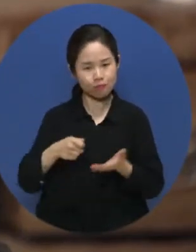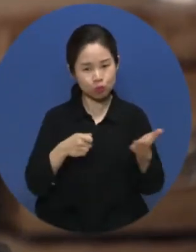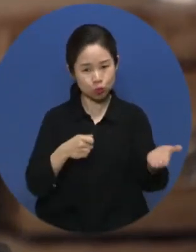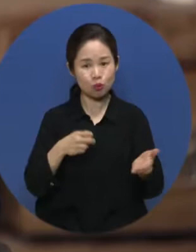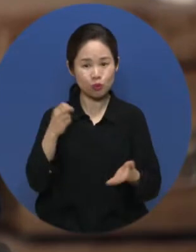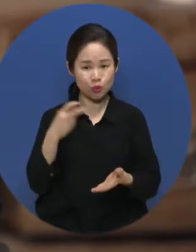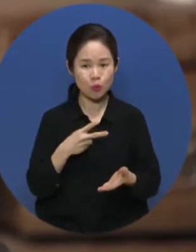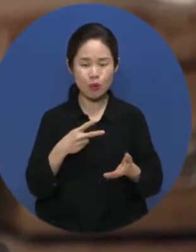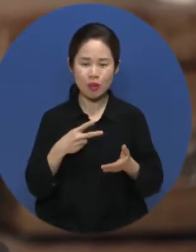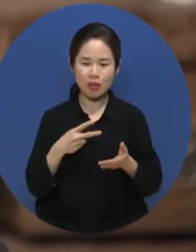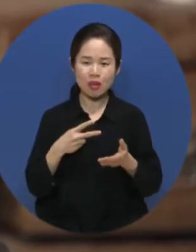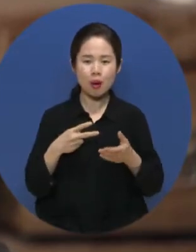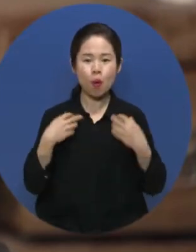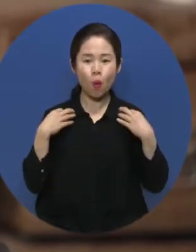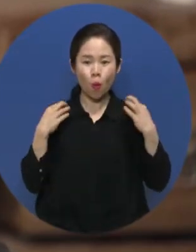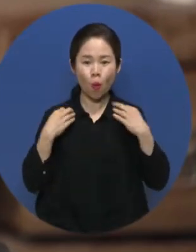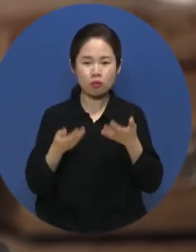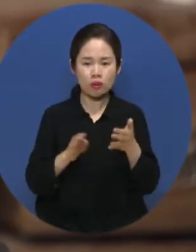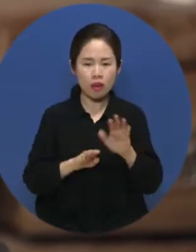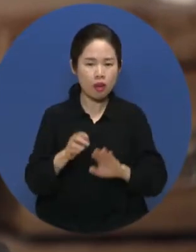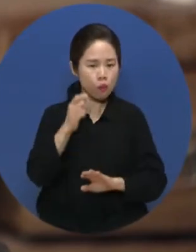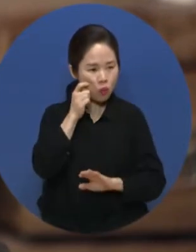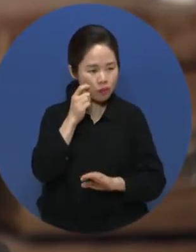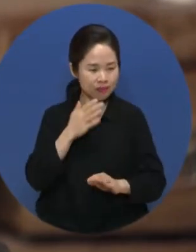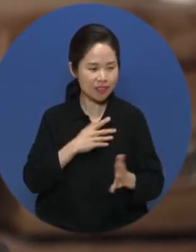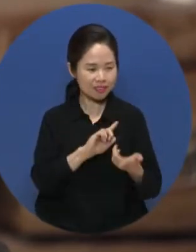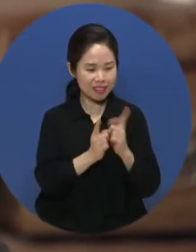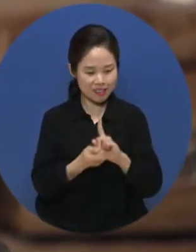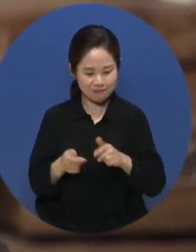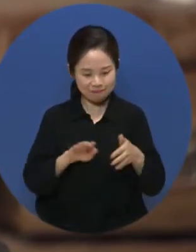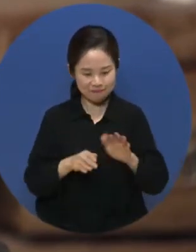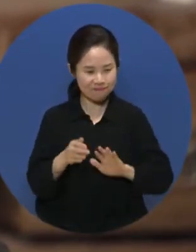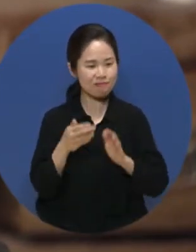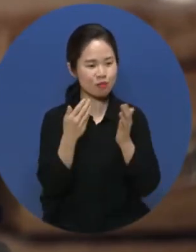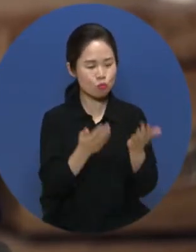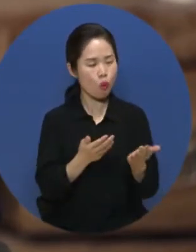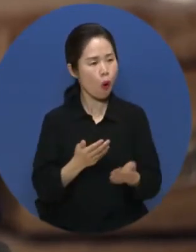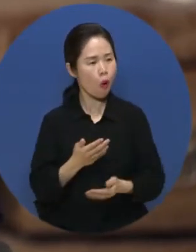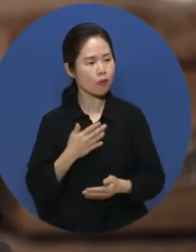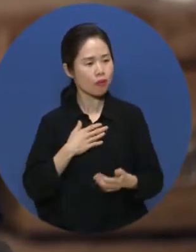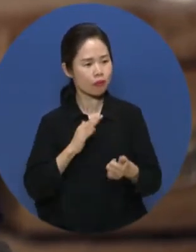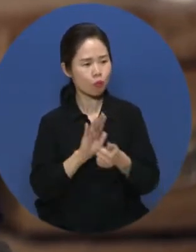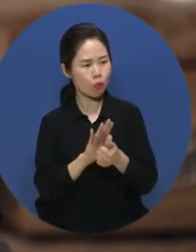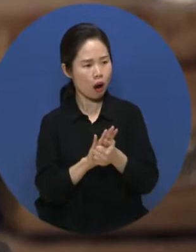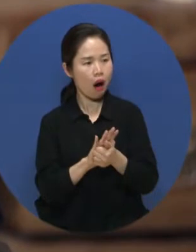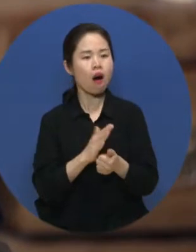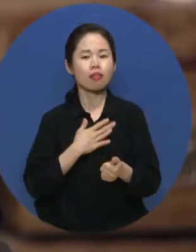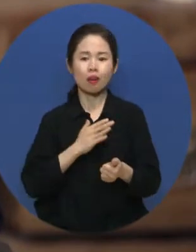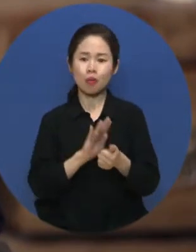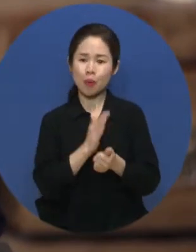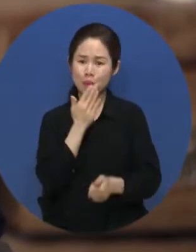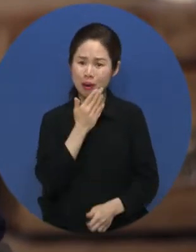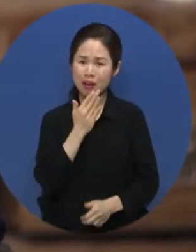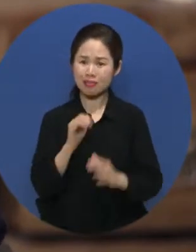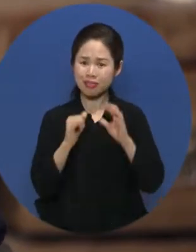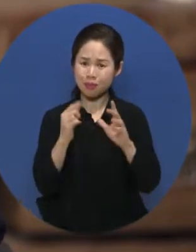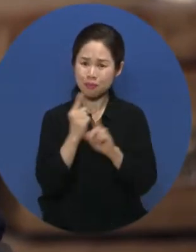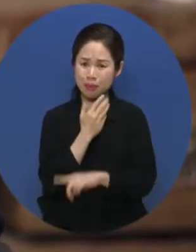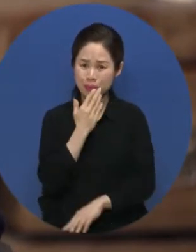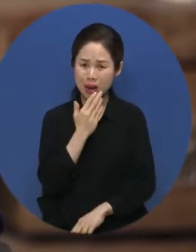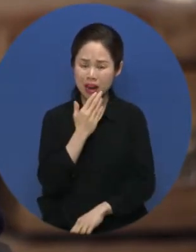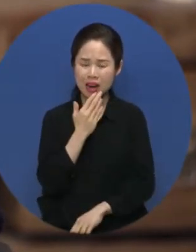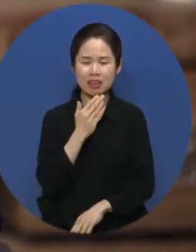일들을 하다 보니까, 나도 뭔가 할 수 있구나, 세상을 바꿀 수 있고 누군가에게 도움이 될 수 있구나 라는 생각을 어릴 때 깨닫게